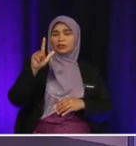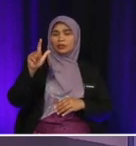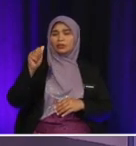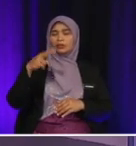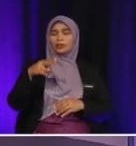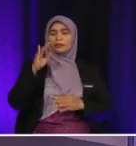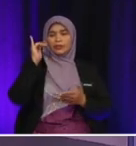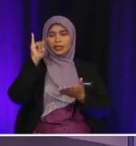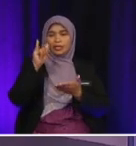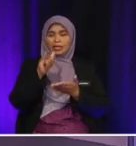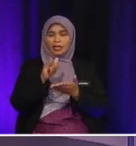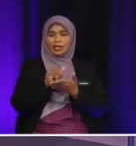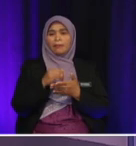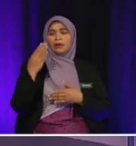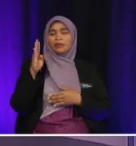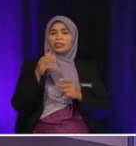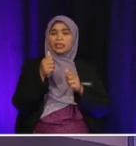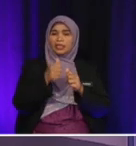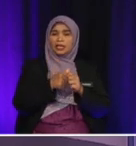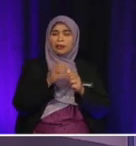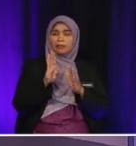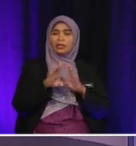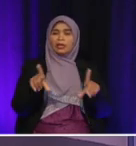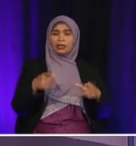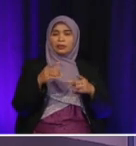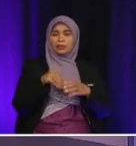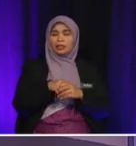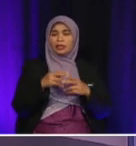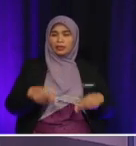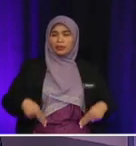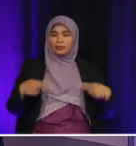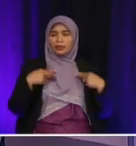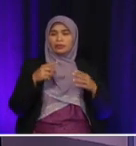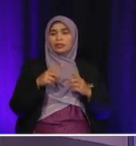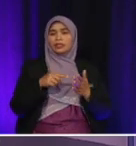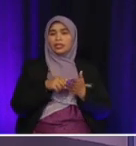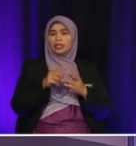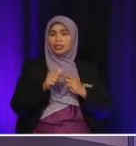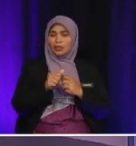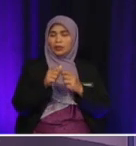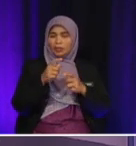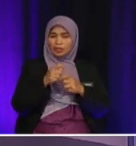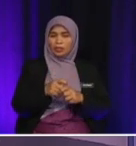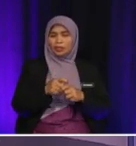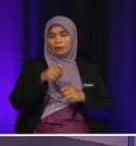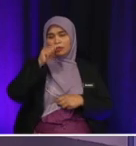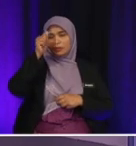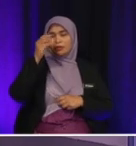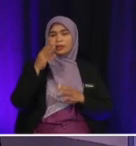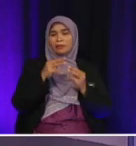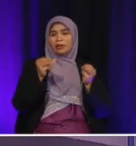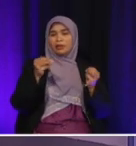meyakini bahawa setiap yang berlaku dalam kehidupan ini mengikut ketetapan dan kehendak Allah yang Maha